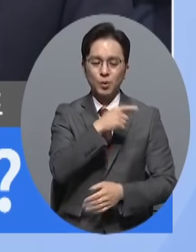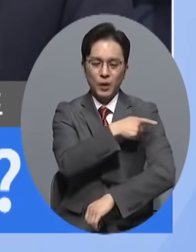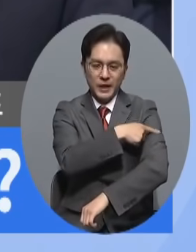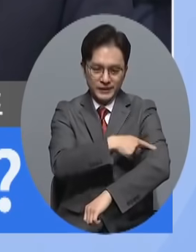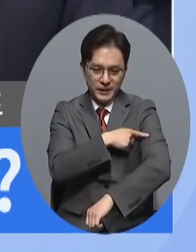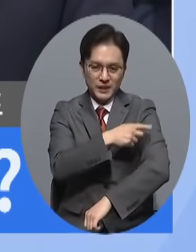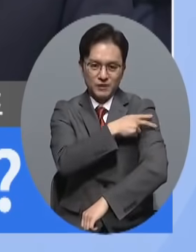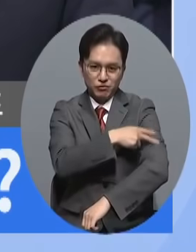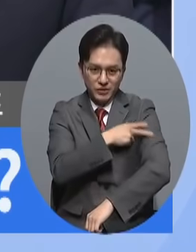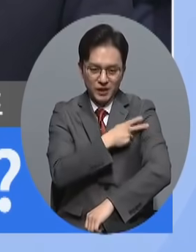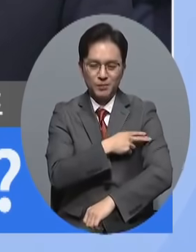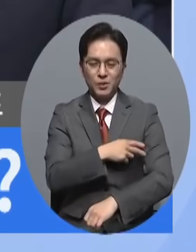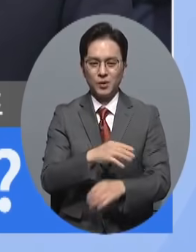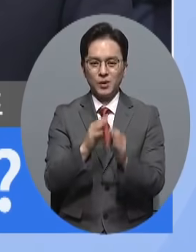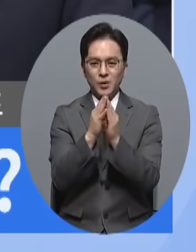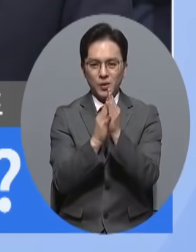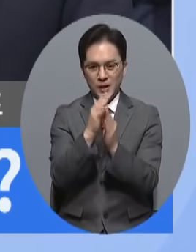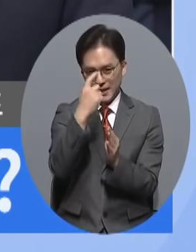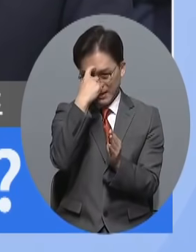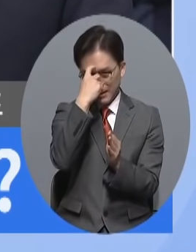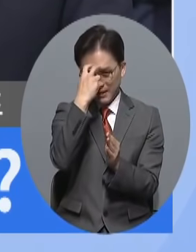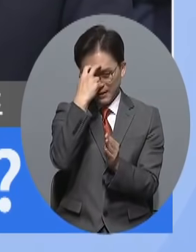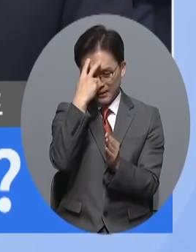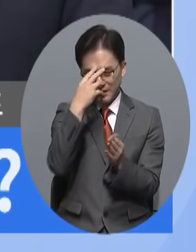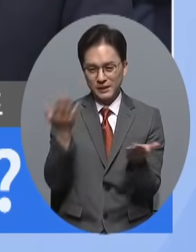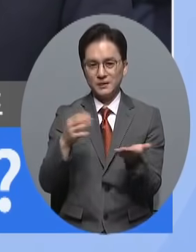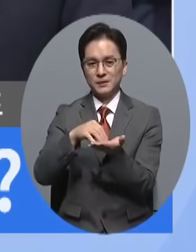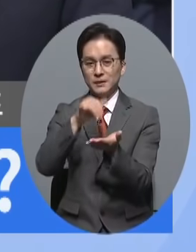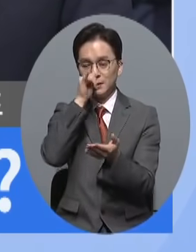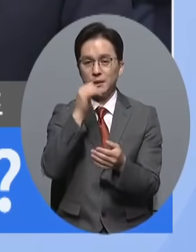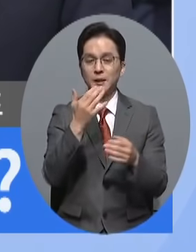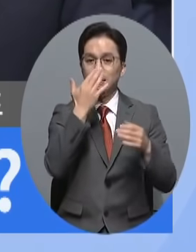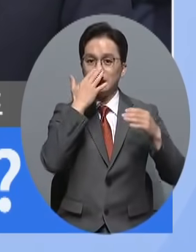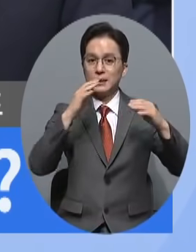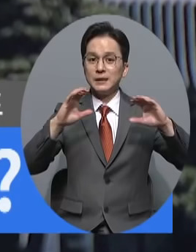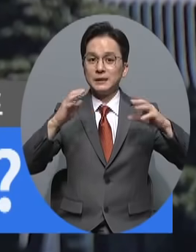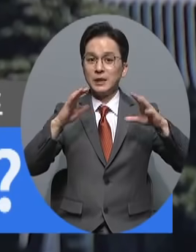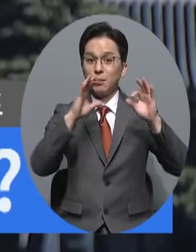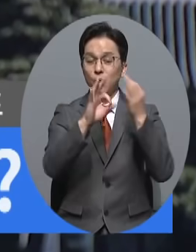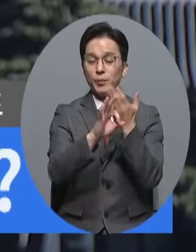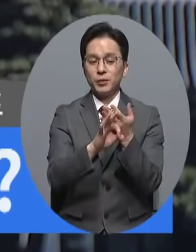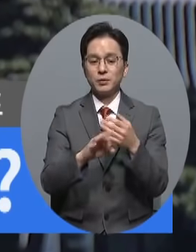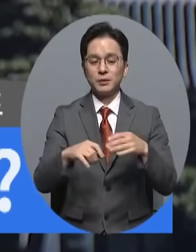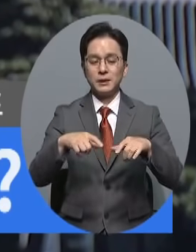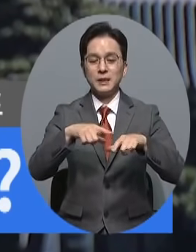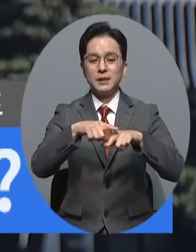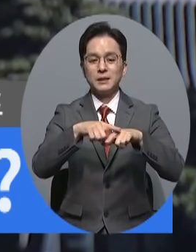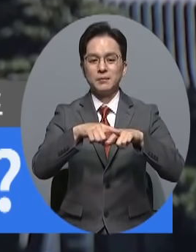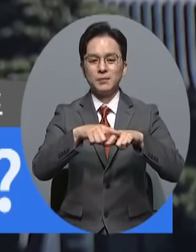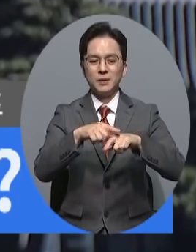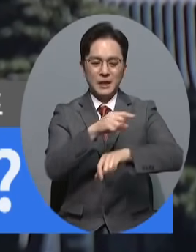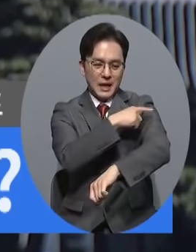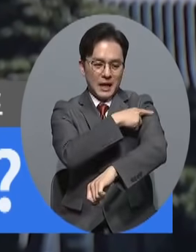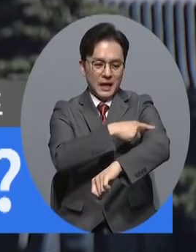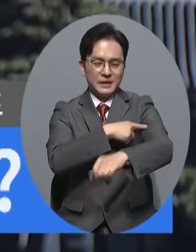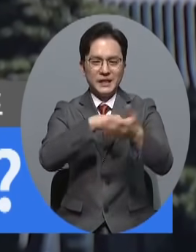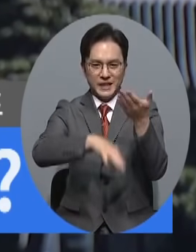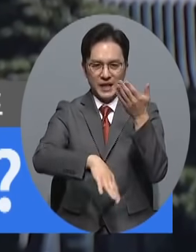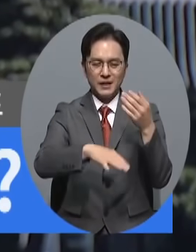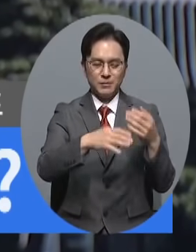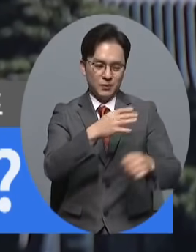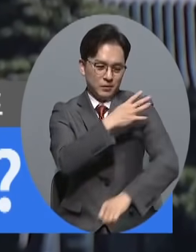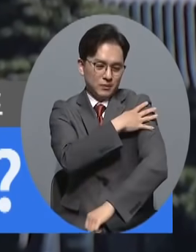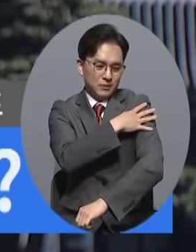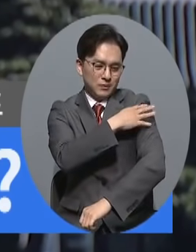것처럼 남녀가 이렇게 일반 병으로의 어떤 이런 모병까지 또는 징병까지 이걸 받아들일